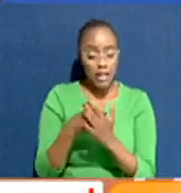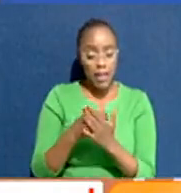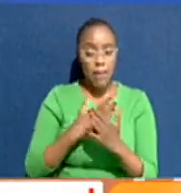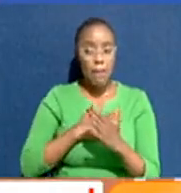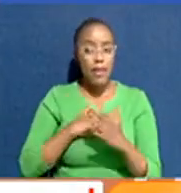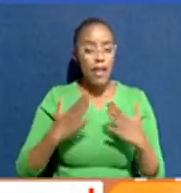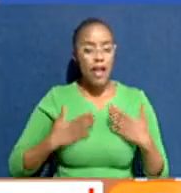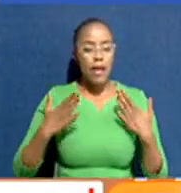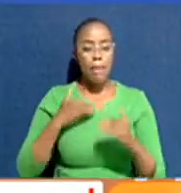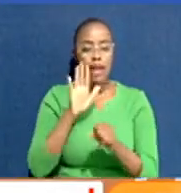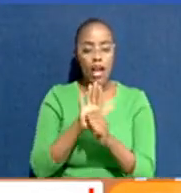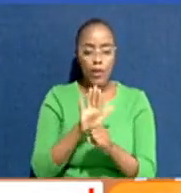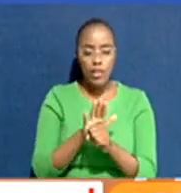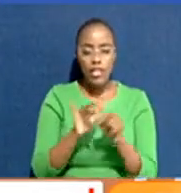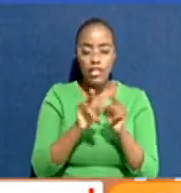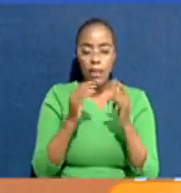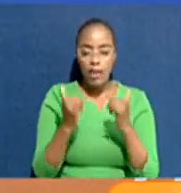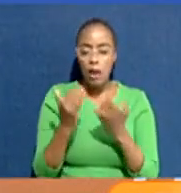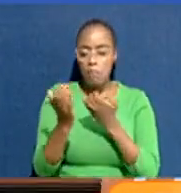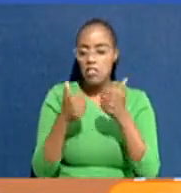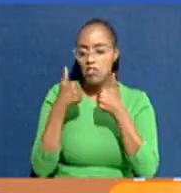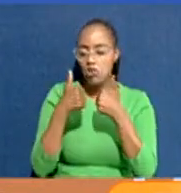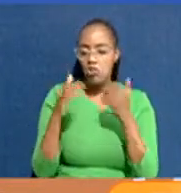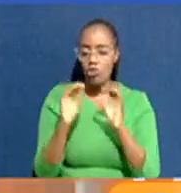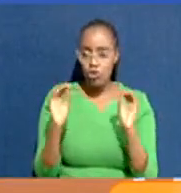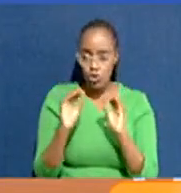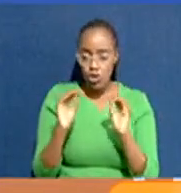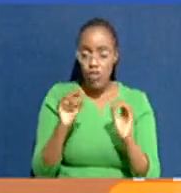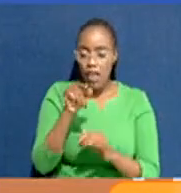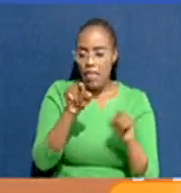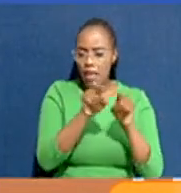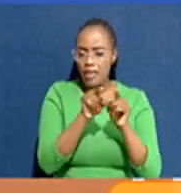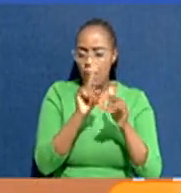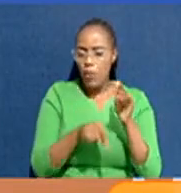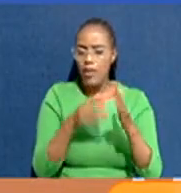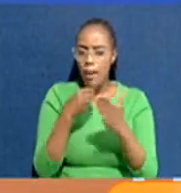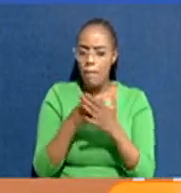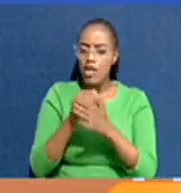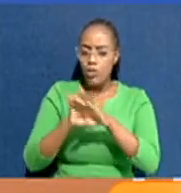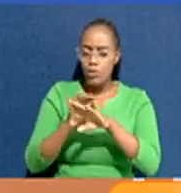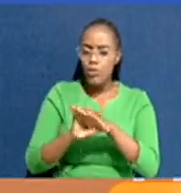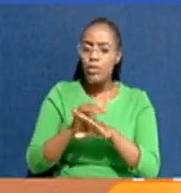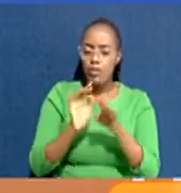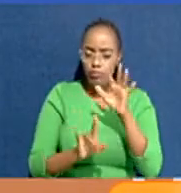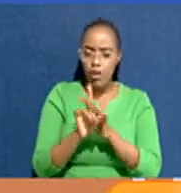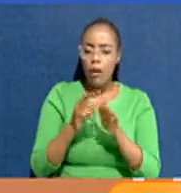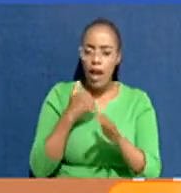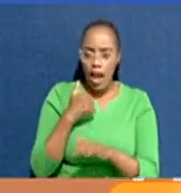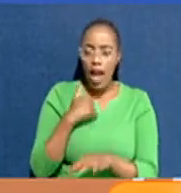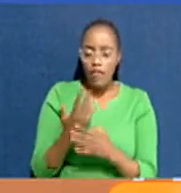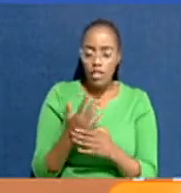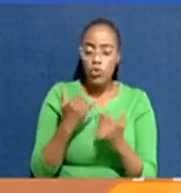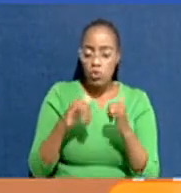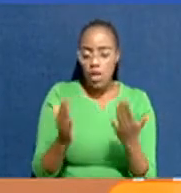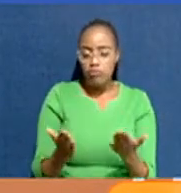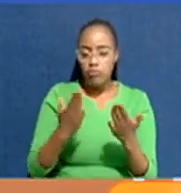nilifurahi. As in right now business is not good. It's like ni pesa mzuri imekuja kuapplish kazi